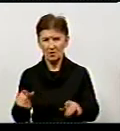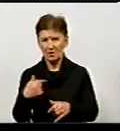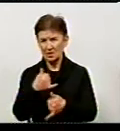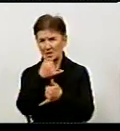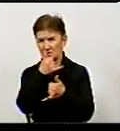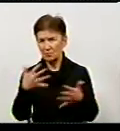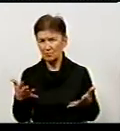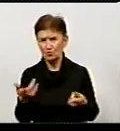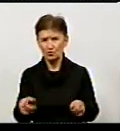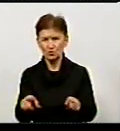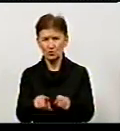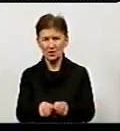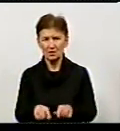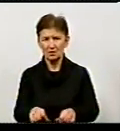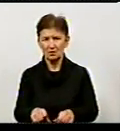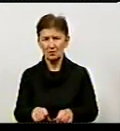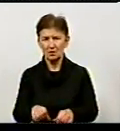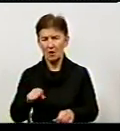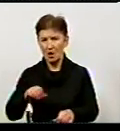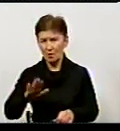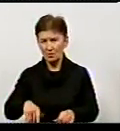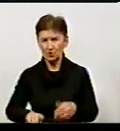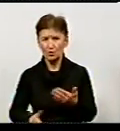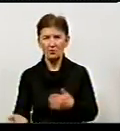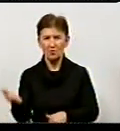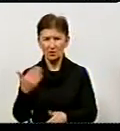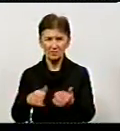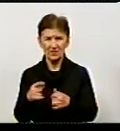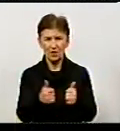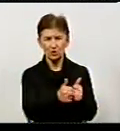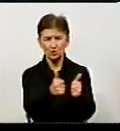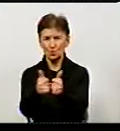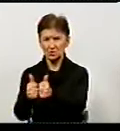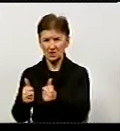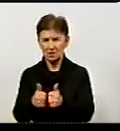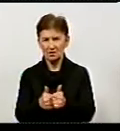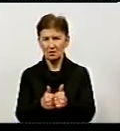так. А тоді давай по сусідах.